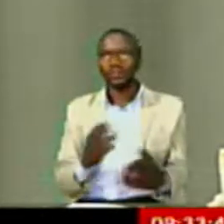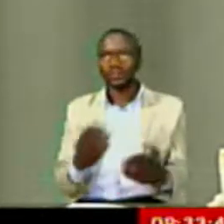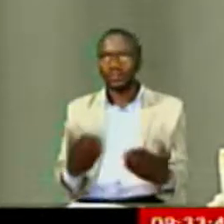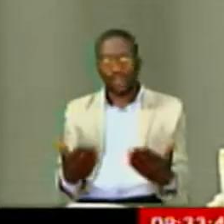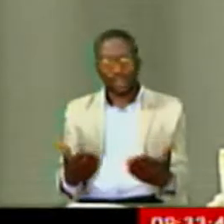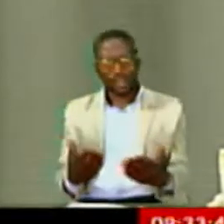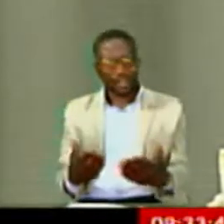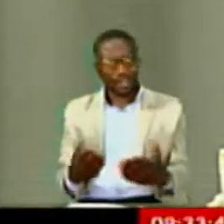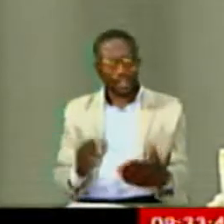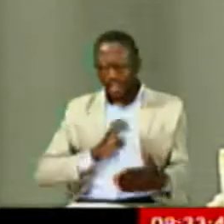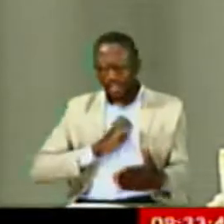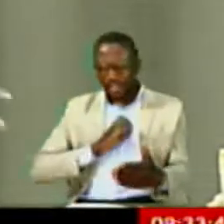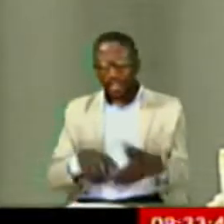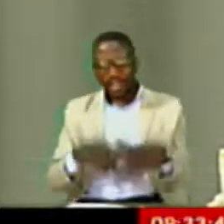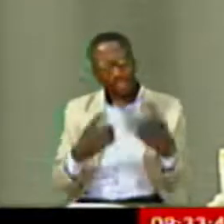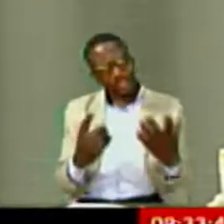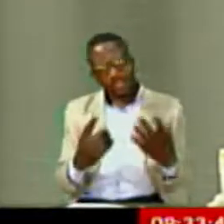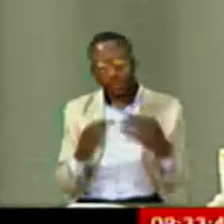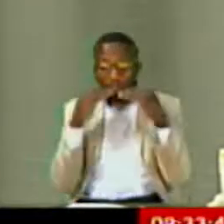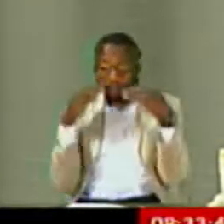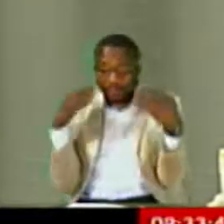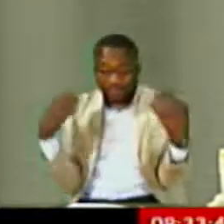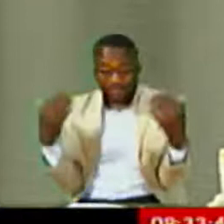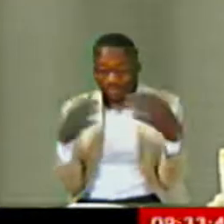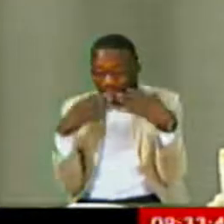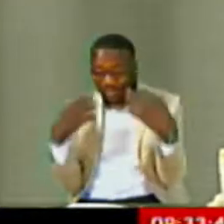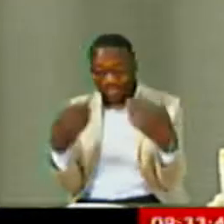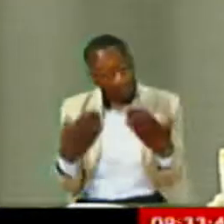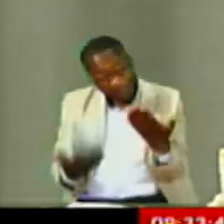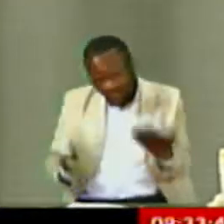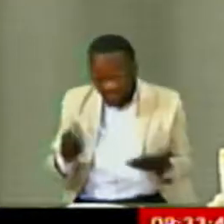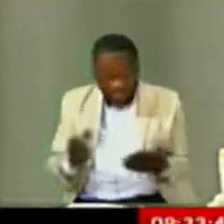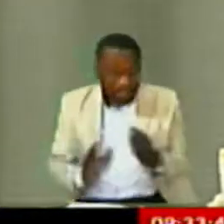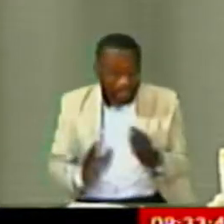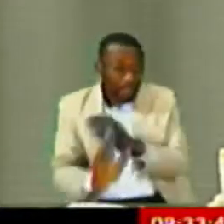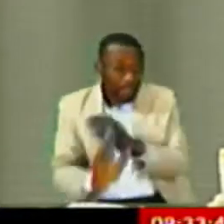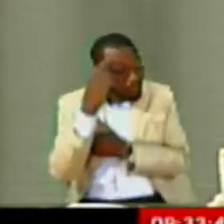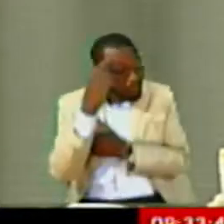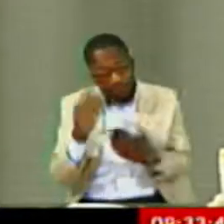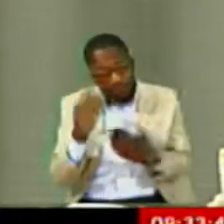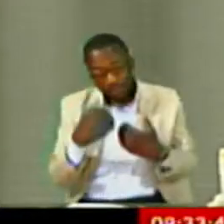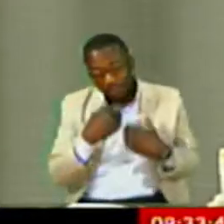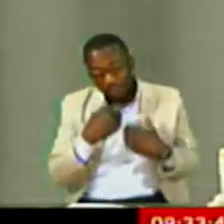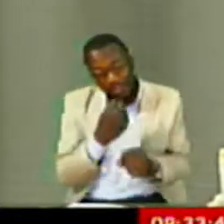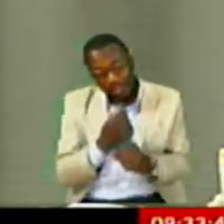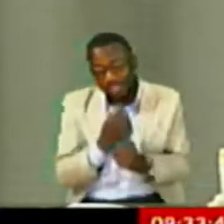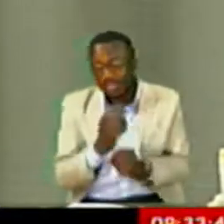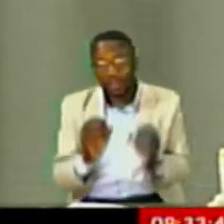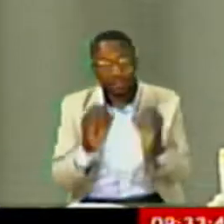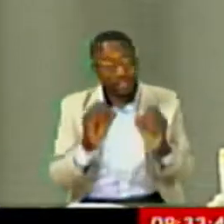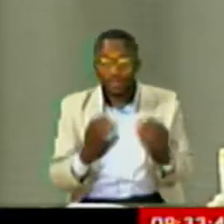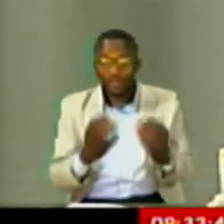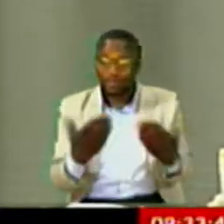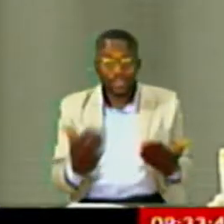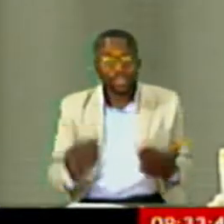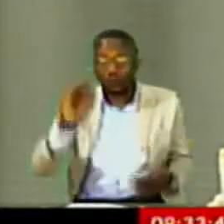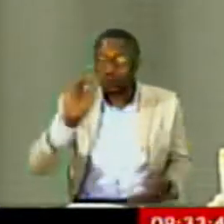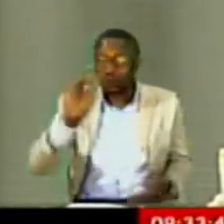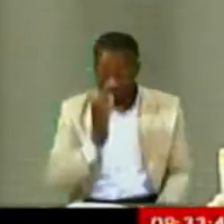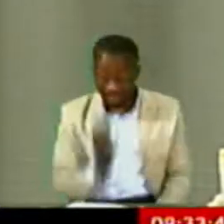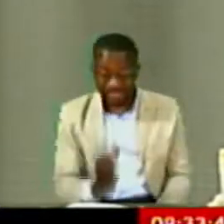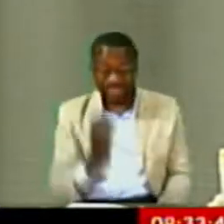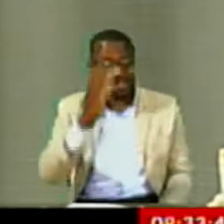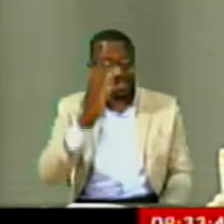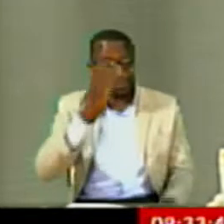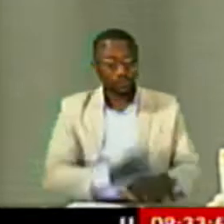dit, peut-être votre Dieu est occupé. Elijah was mocking them that maybe your God is busy. Vous devez crier à haute voix. You need to pray